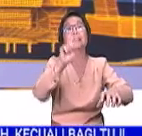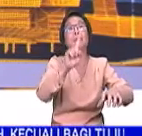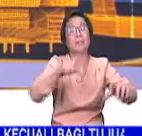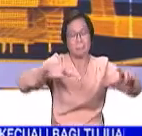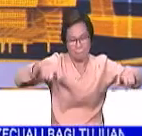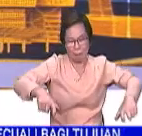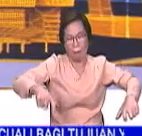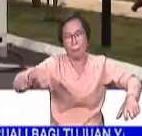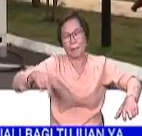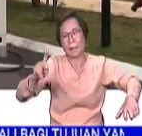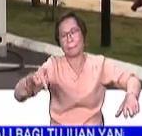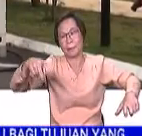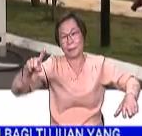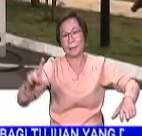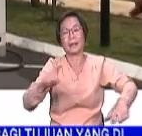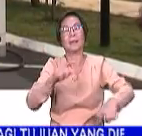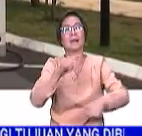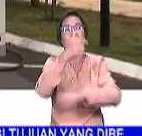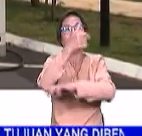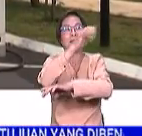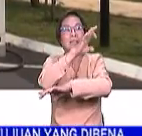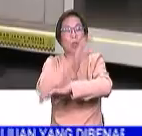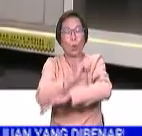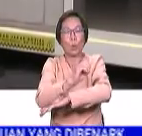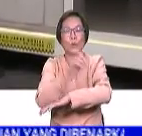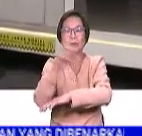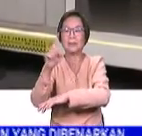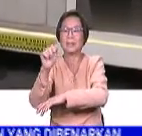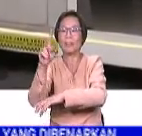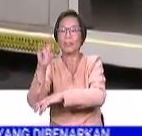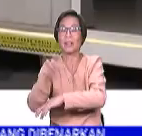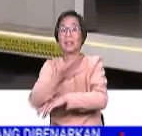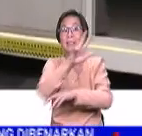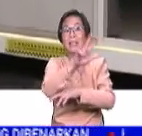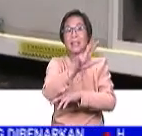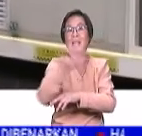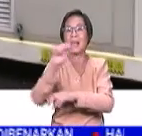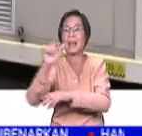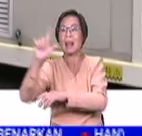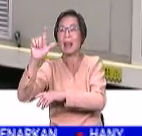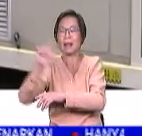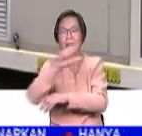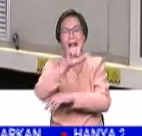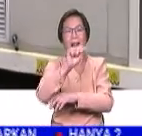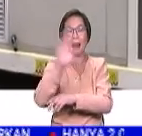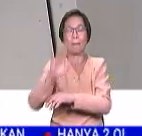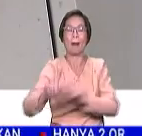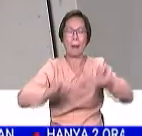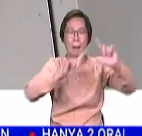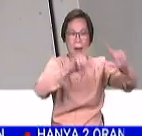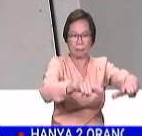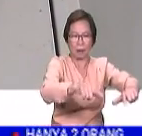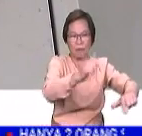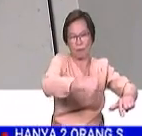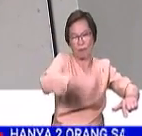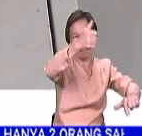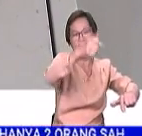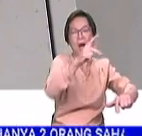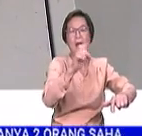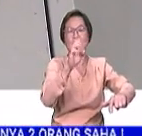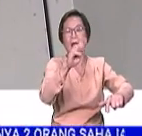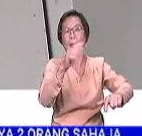ketua pegawai getirnya debit full berkata tiga unit telah ditempatkan di lokasi Perintis